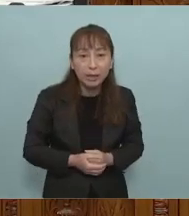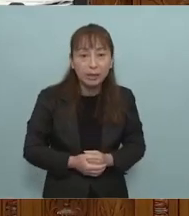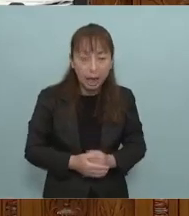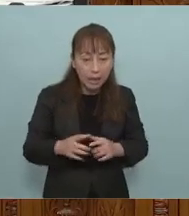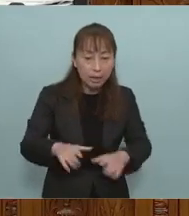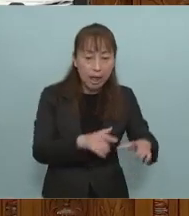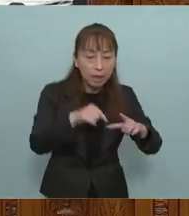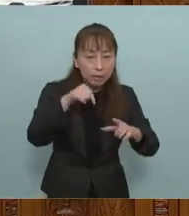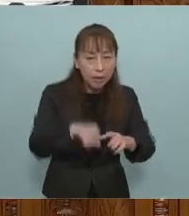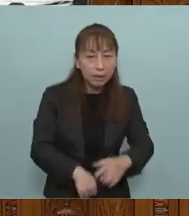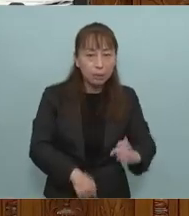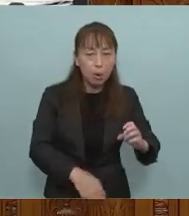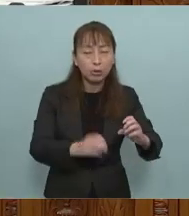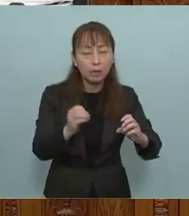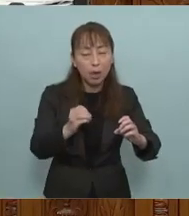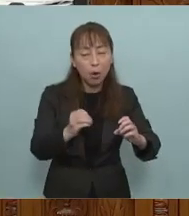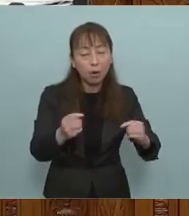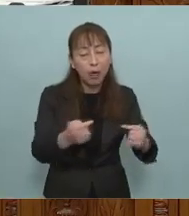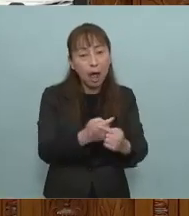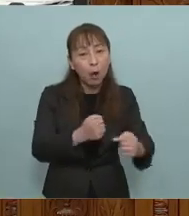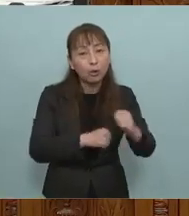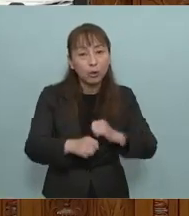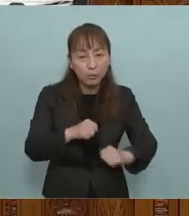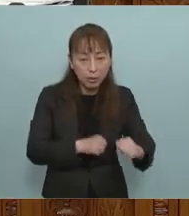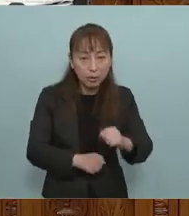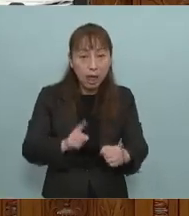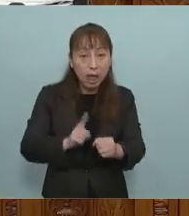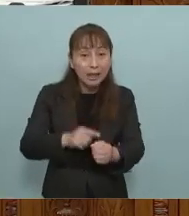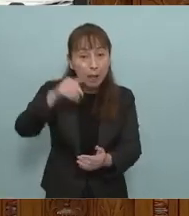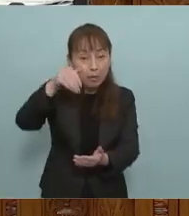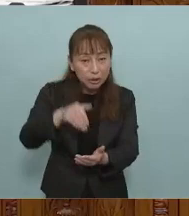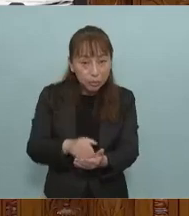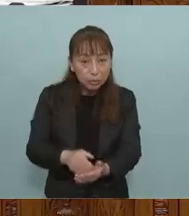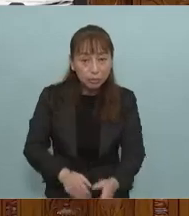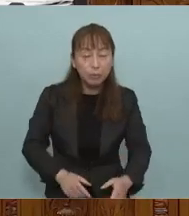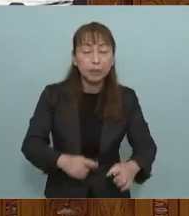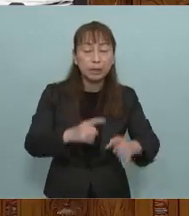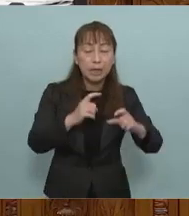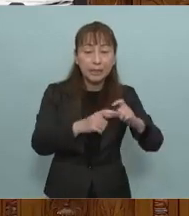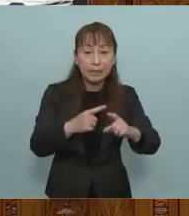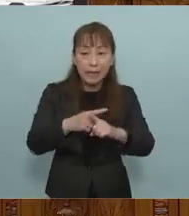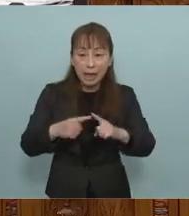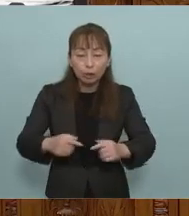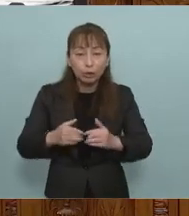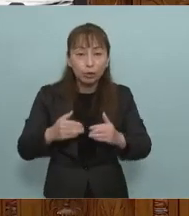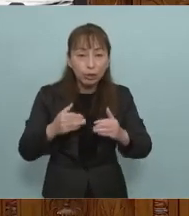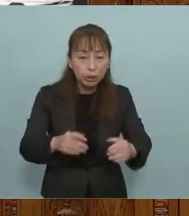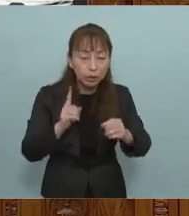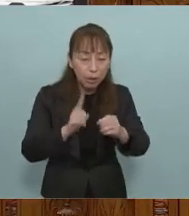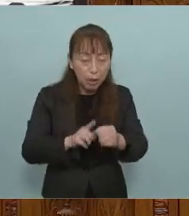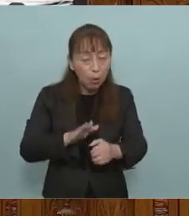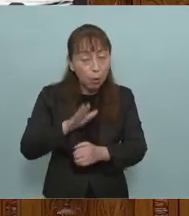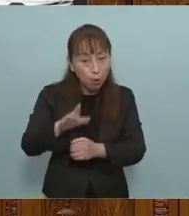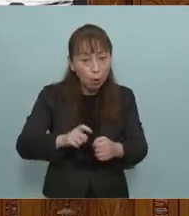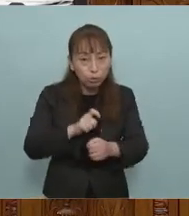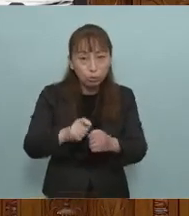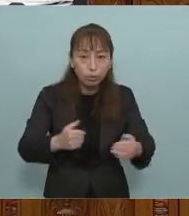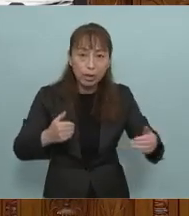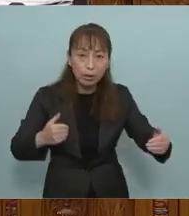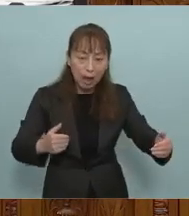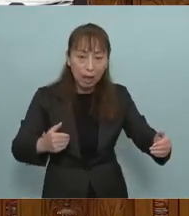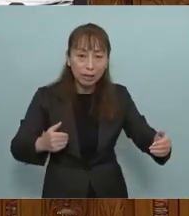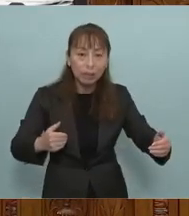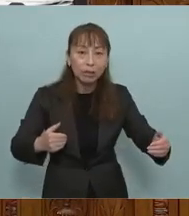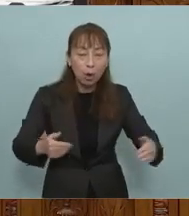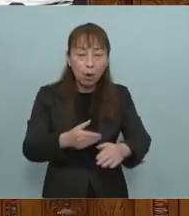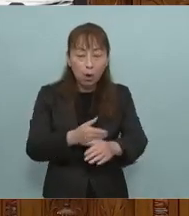にもしっかりと取り組みます。年末に向け GX 推進のための今後10年のロードマ